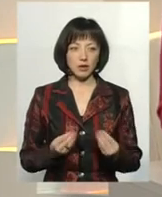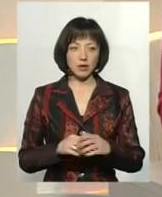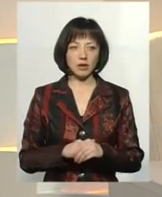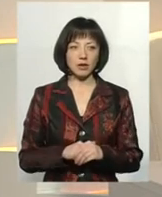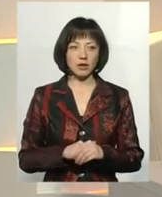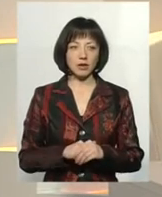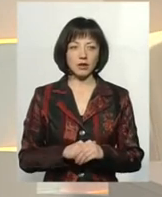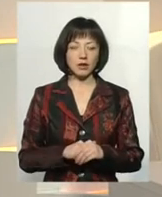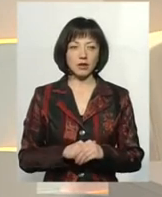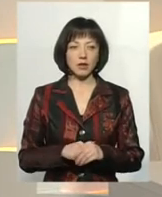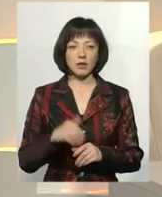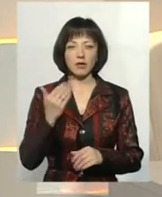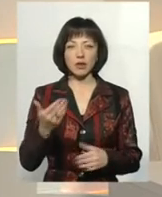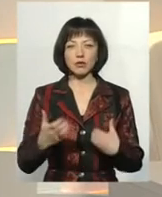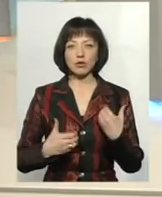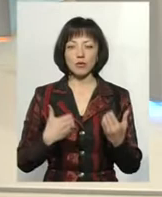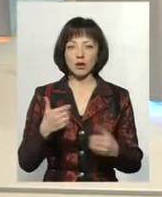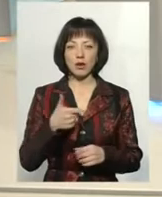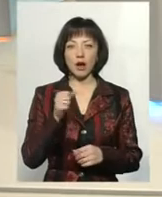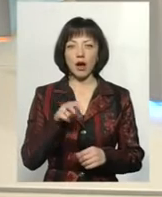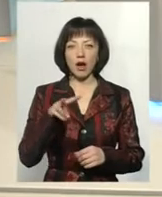чуємо вас. Вас турбует галана